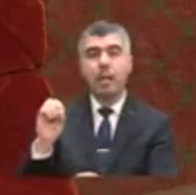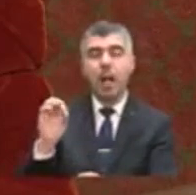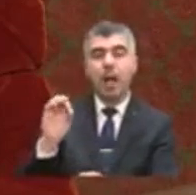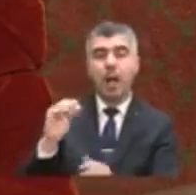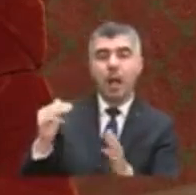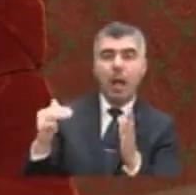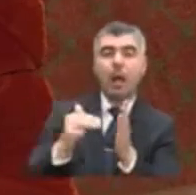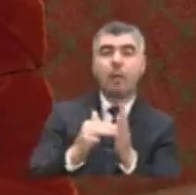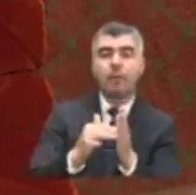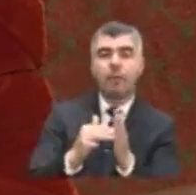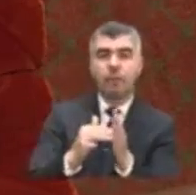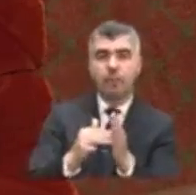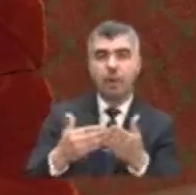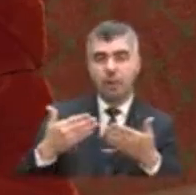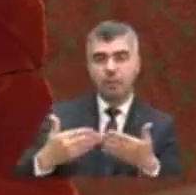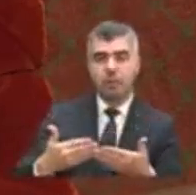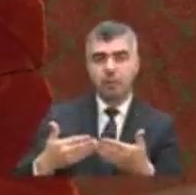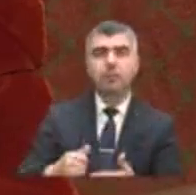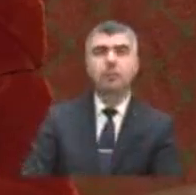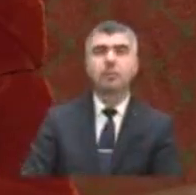هذه المسالك، وهذا كافي